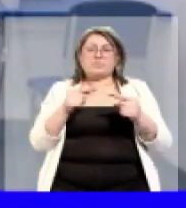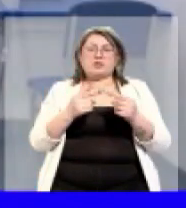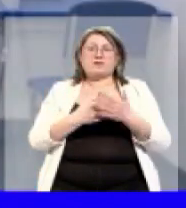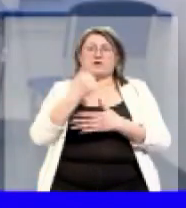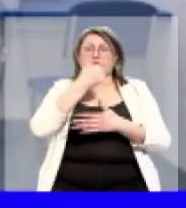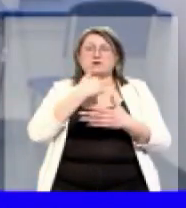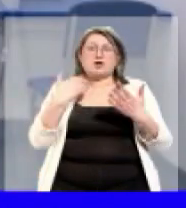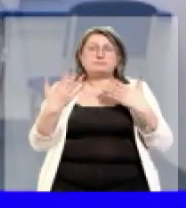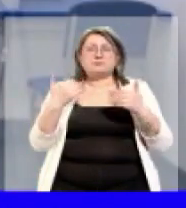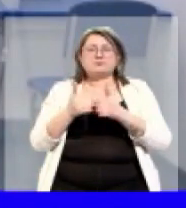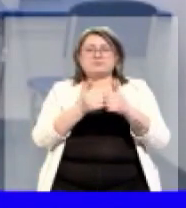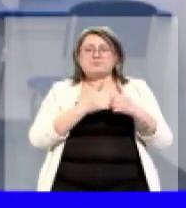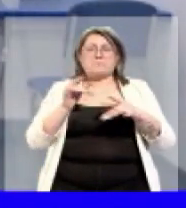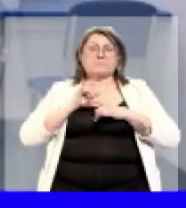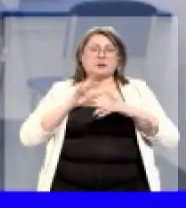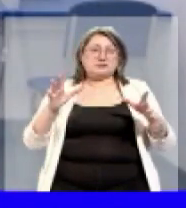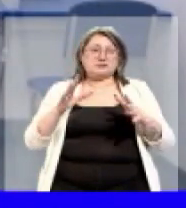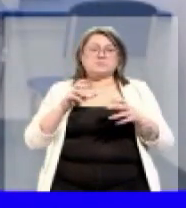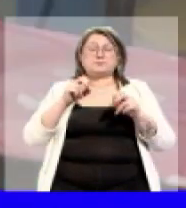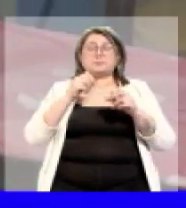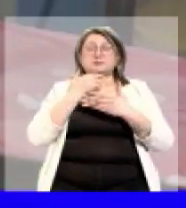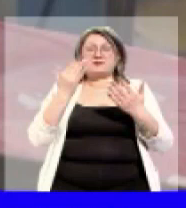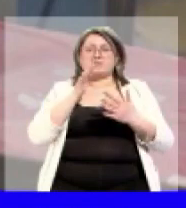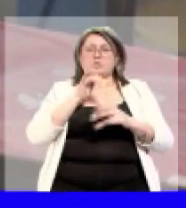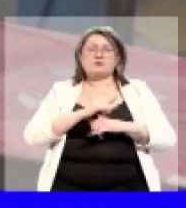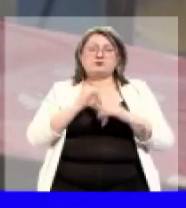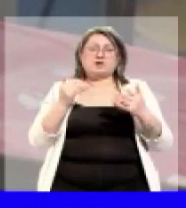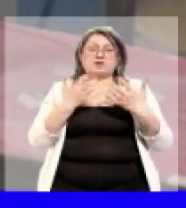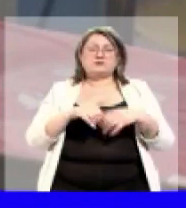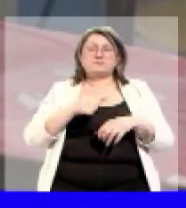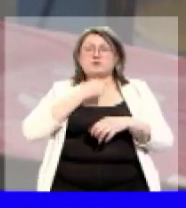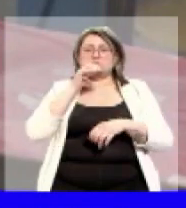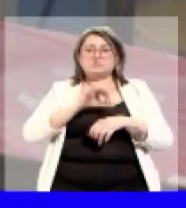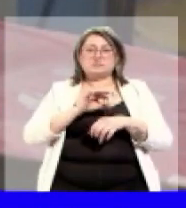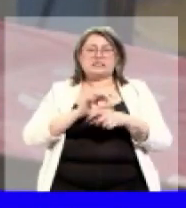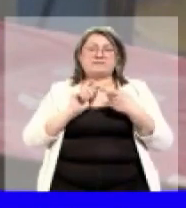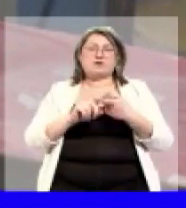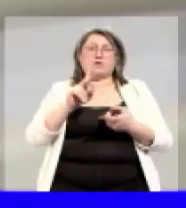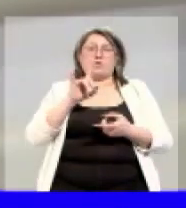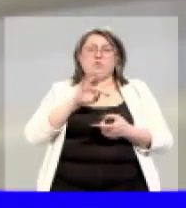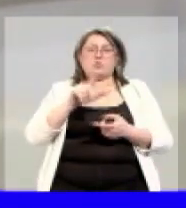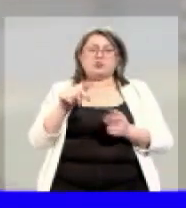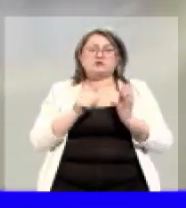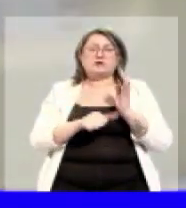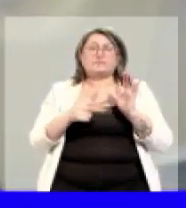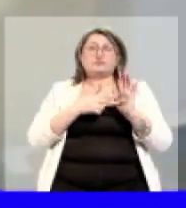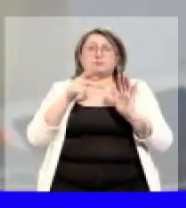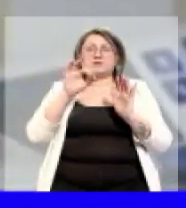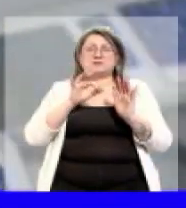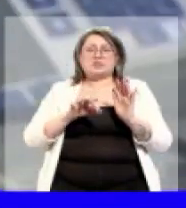мамандар. Соңғы уақытта қызылша жұқтырған ересек адам көбейген, ал науқастың 68% екпе